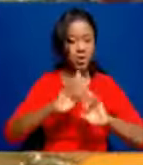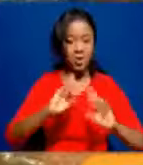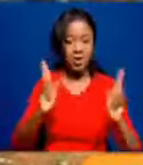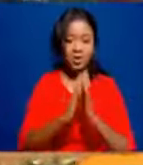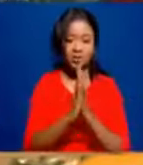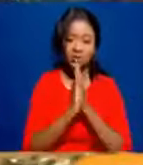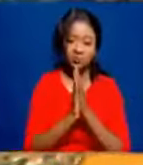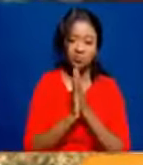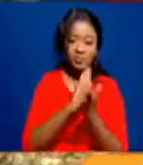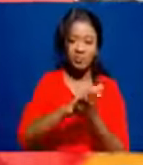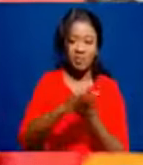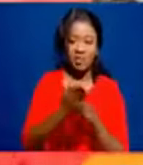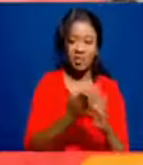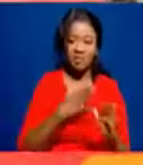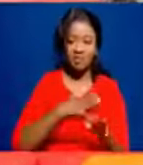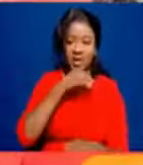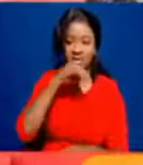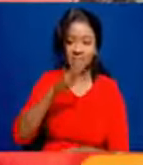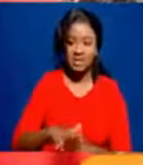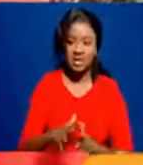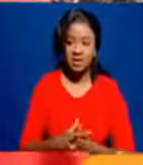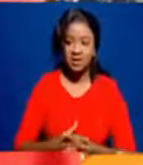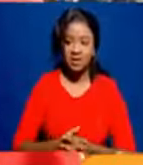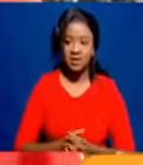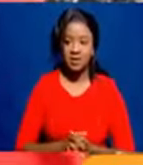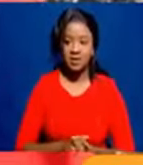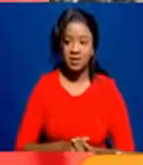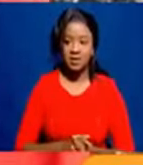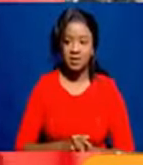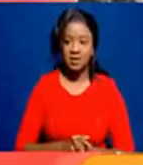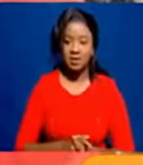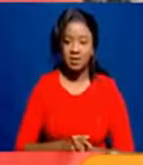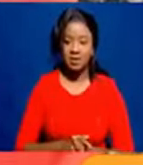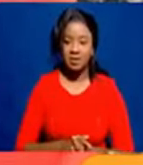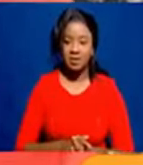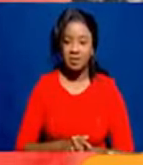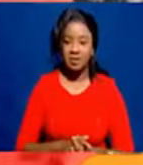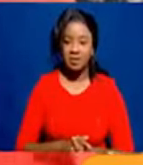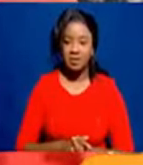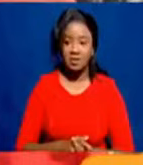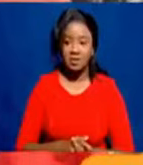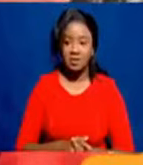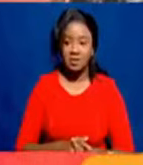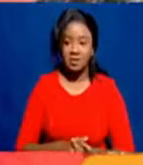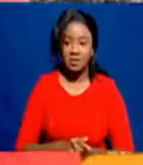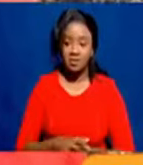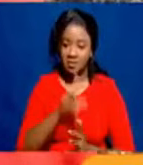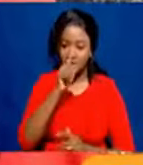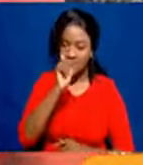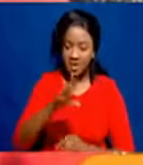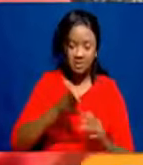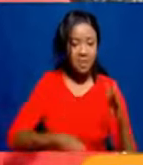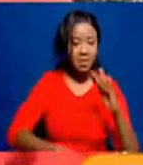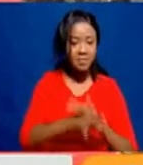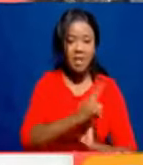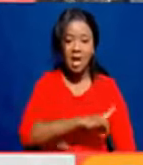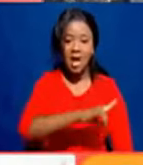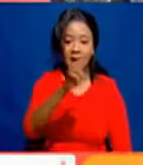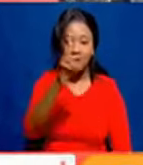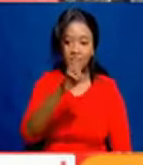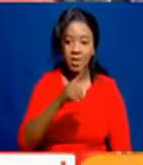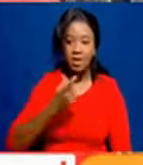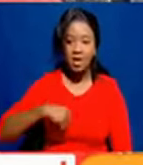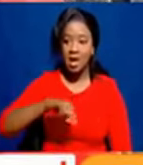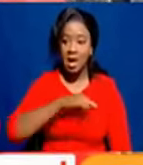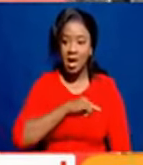kwa niaba ya mwanawe. Watu wa community ya Mzora waliniambia, we ama ama sio kurudi nyuma, sisi